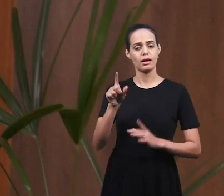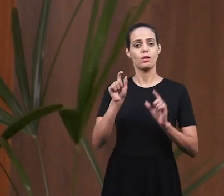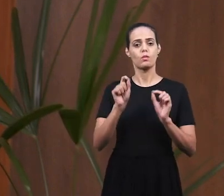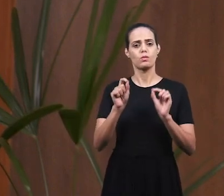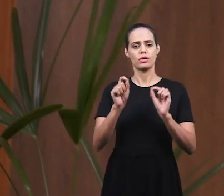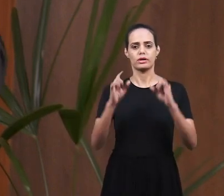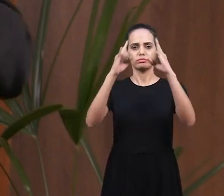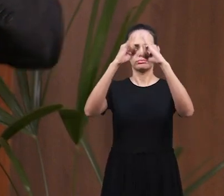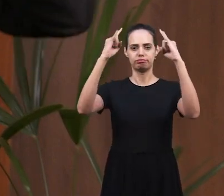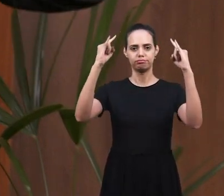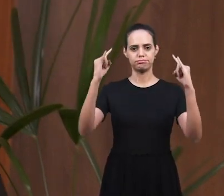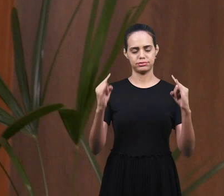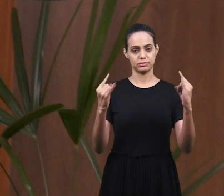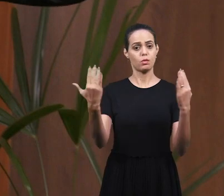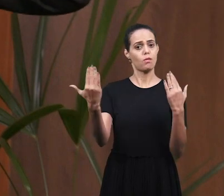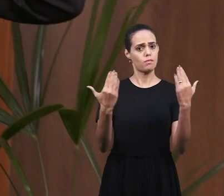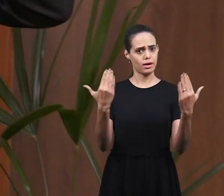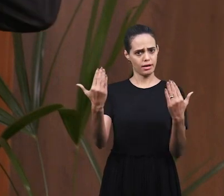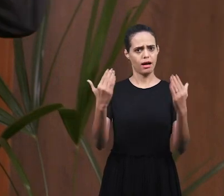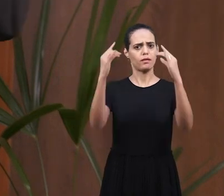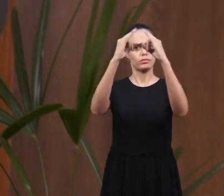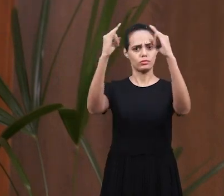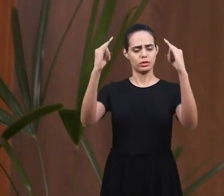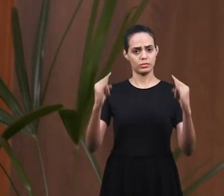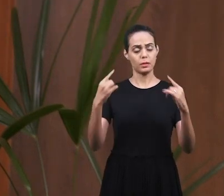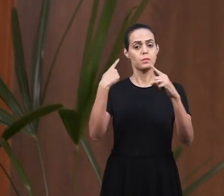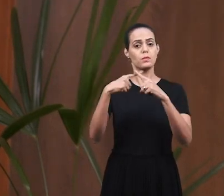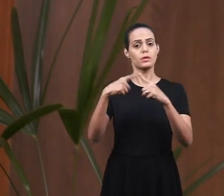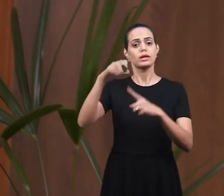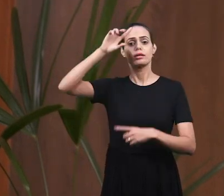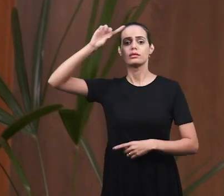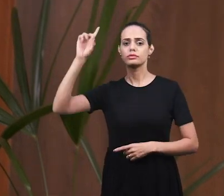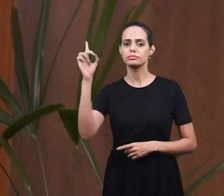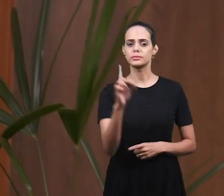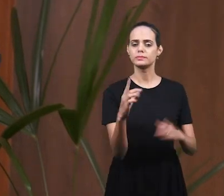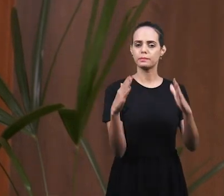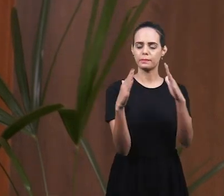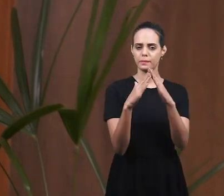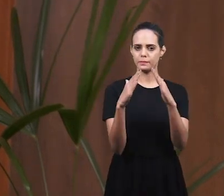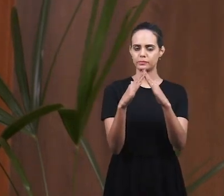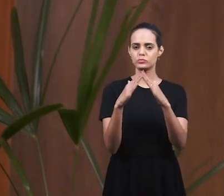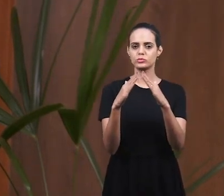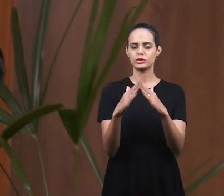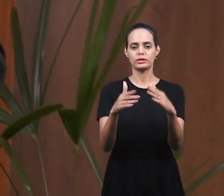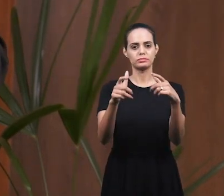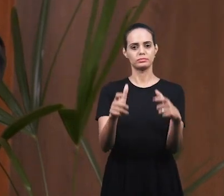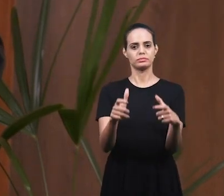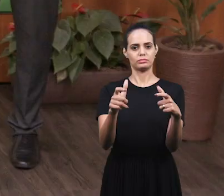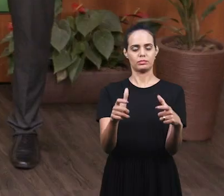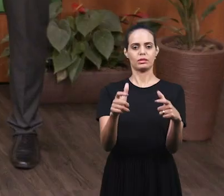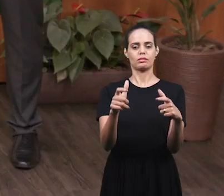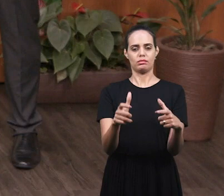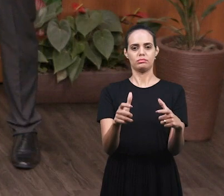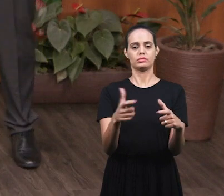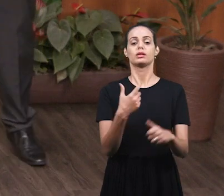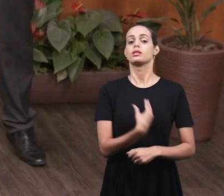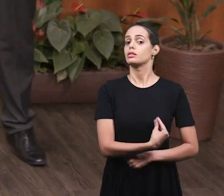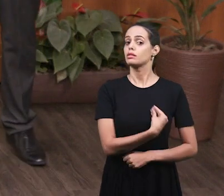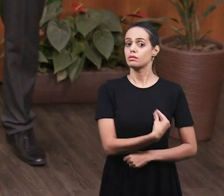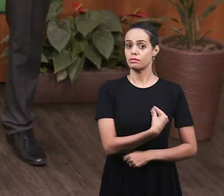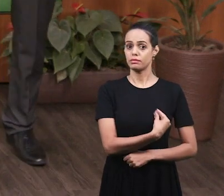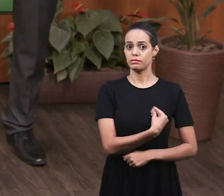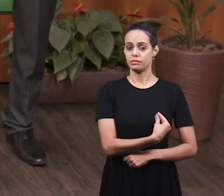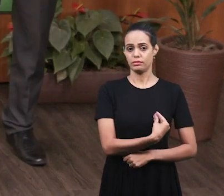le tabernacle. C'est le tabernacle où Dieu veut habiter, faire habitation. Dans